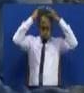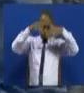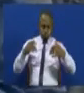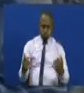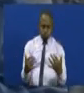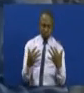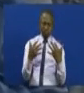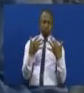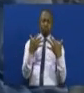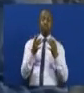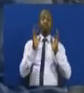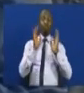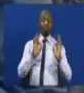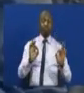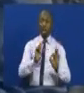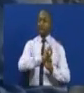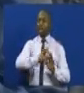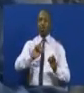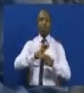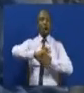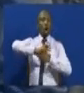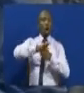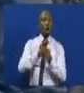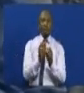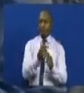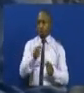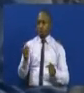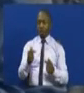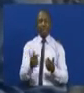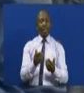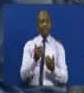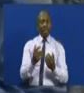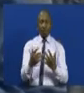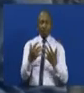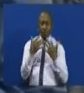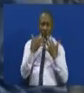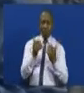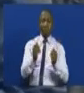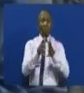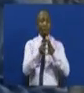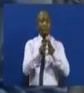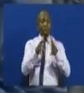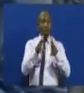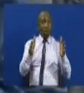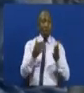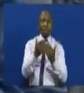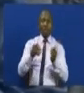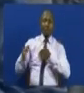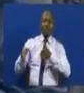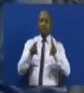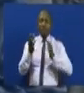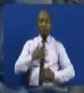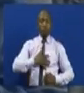COVID, lakini kujifukiza inapanua. Kuna hii tunazungumzia kujifukiza ni kwa sababu ya mfumo wa